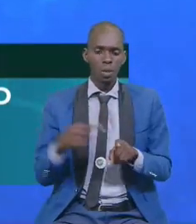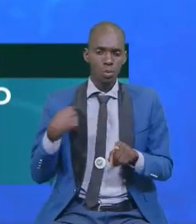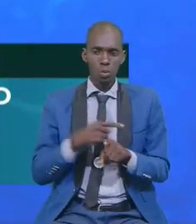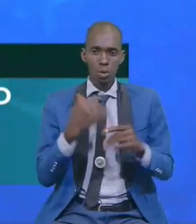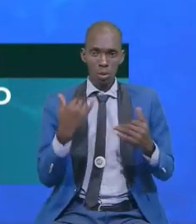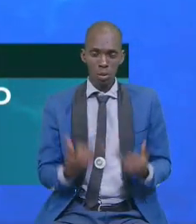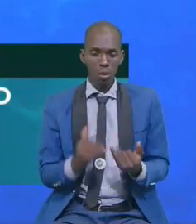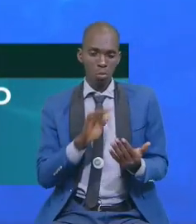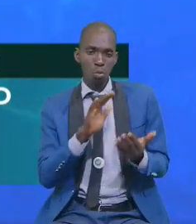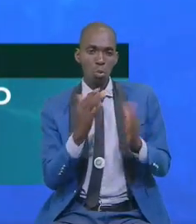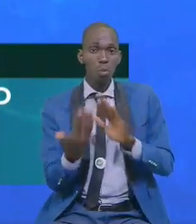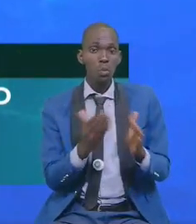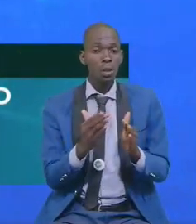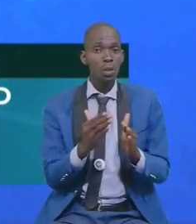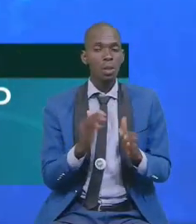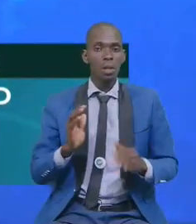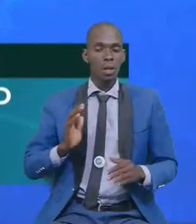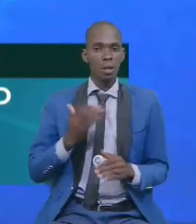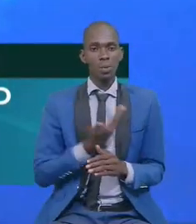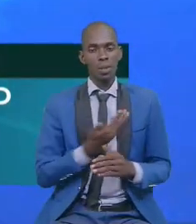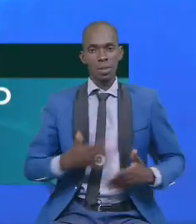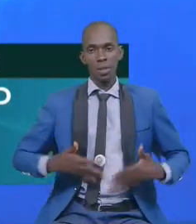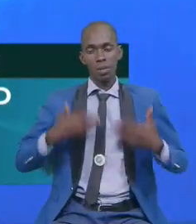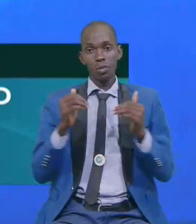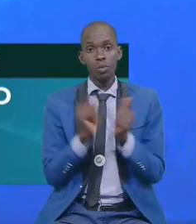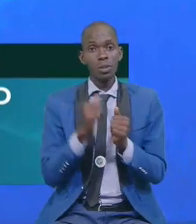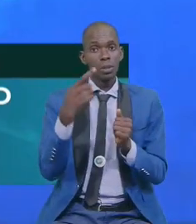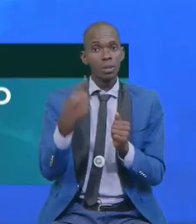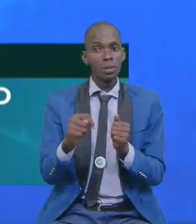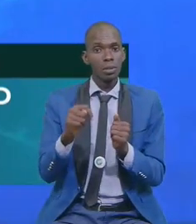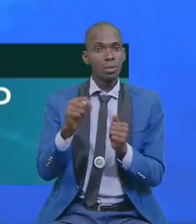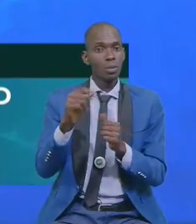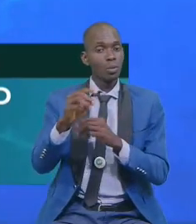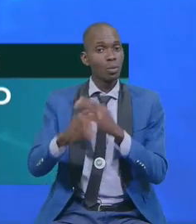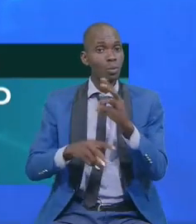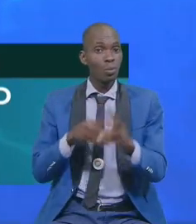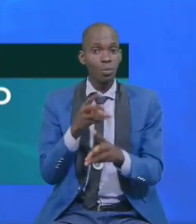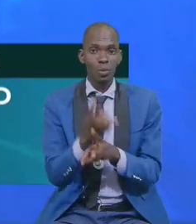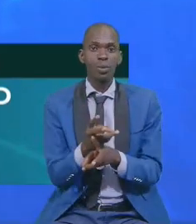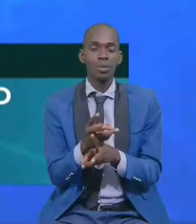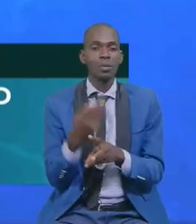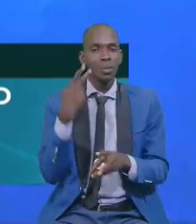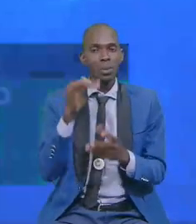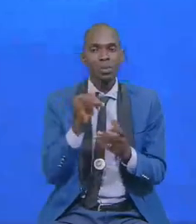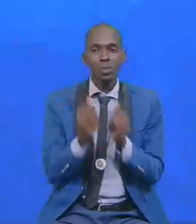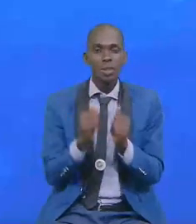Comme nous comparons nos vies à la parole, nous voyons les ténèbres dans lesquelles nous sommes tombés.